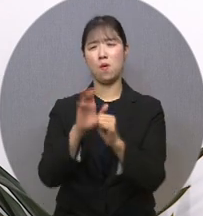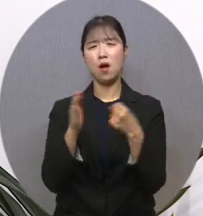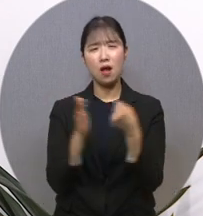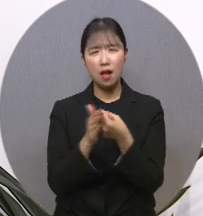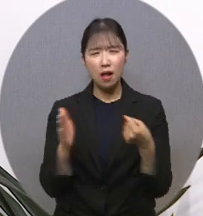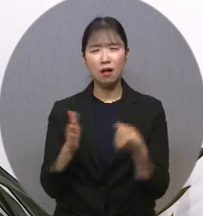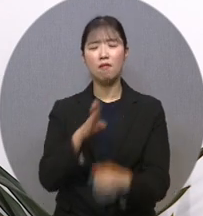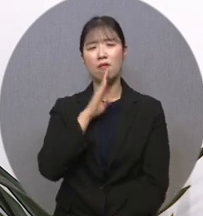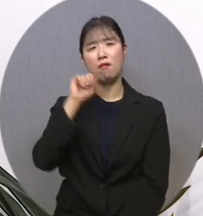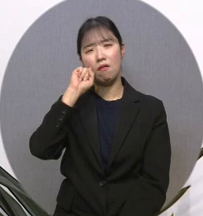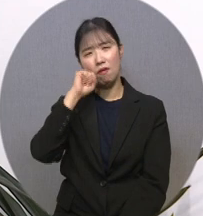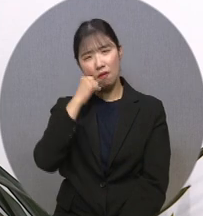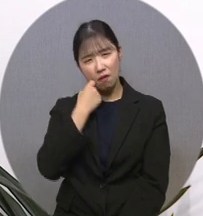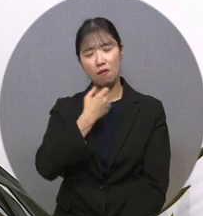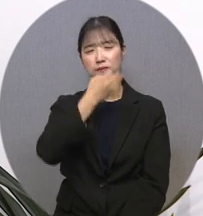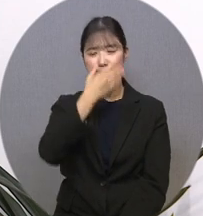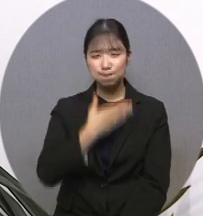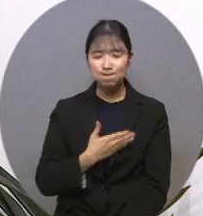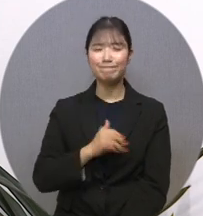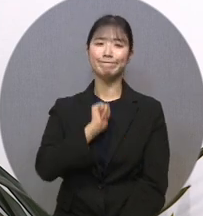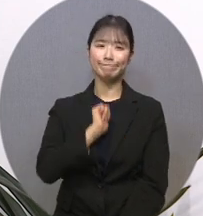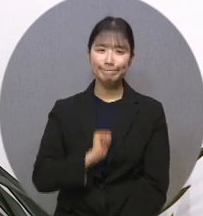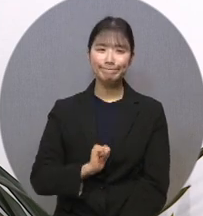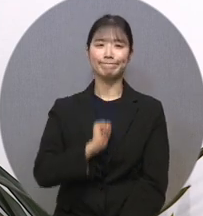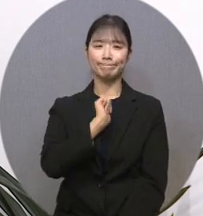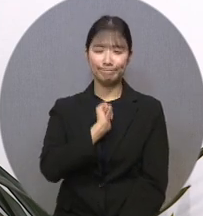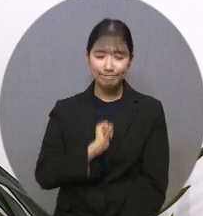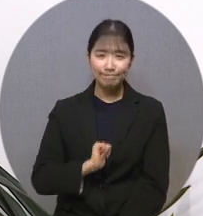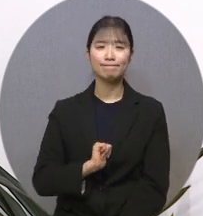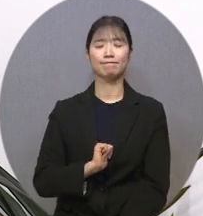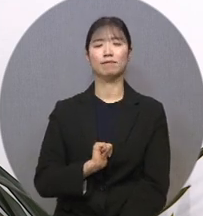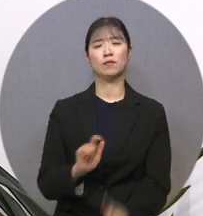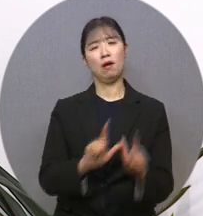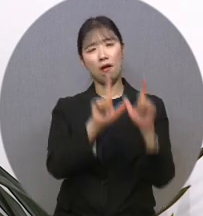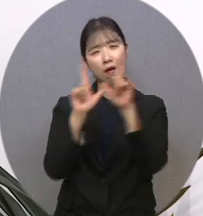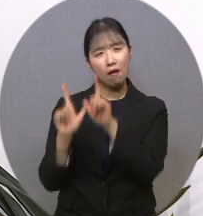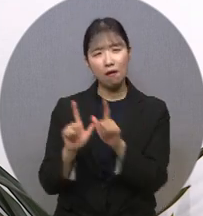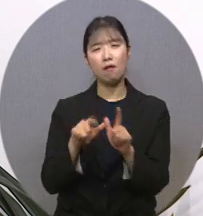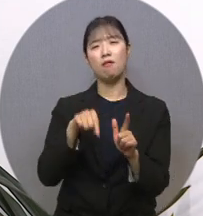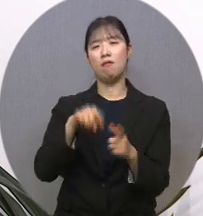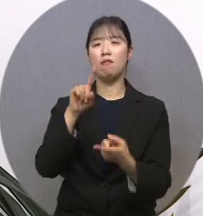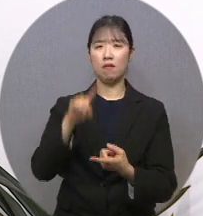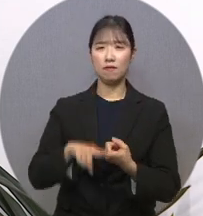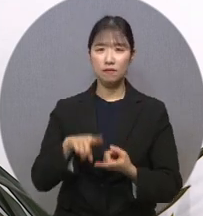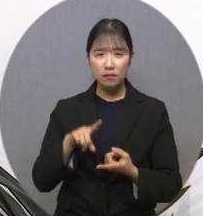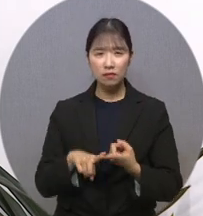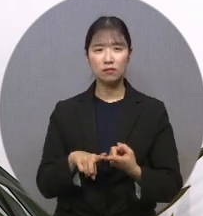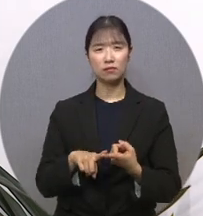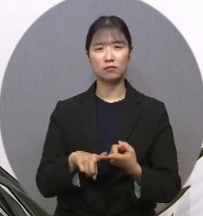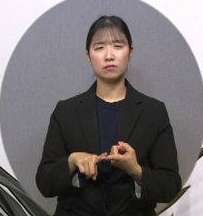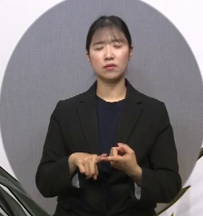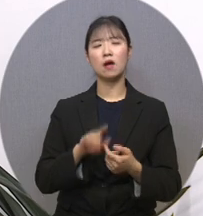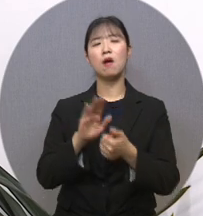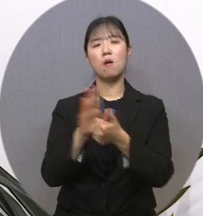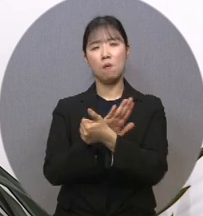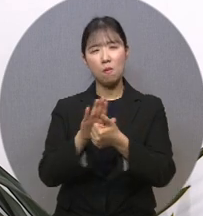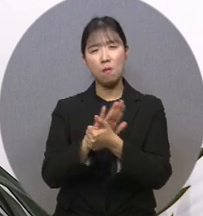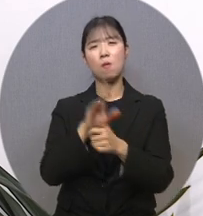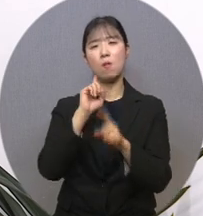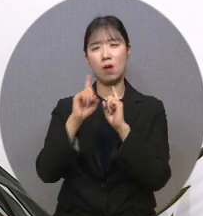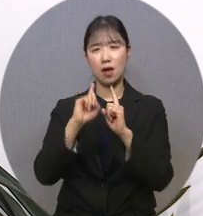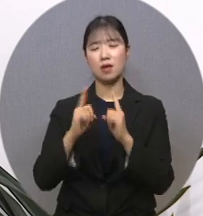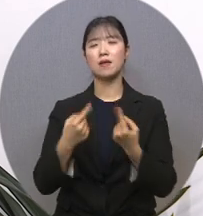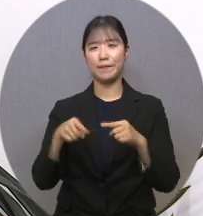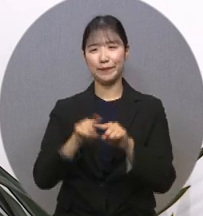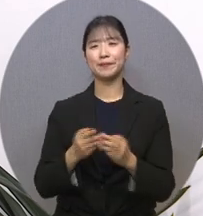많은 어려움을 견뎌내시고 지내오신 점에 대해서 위로의 말씀도